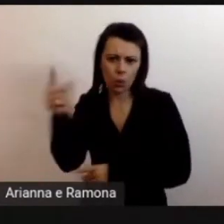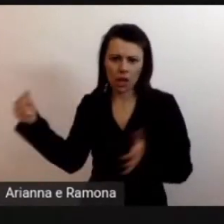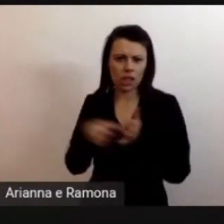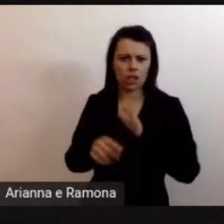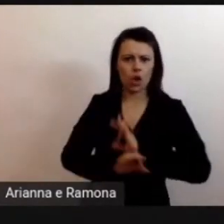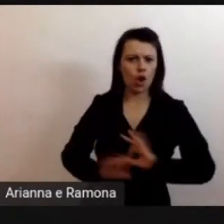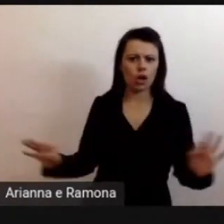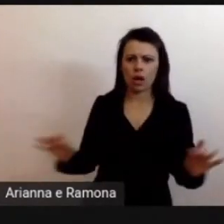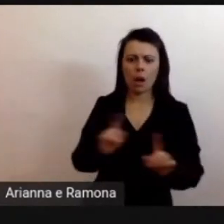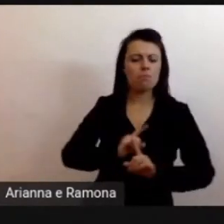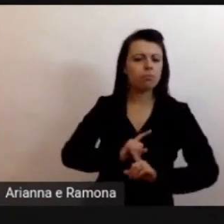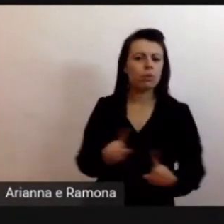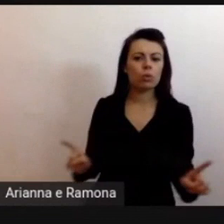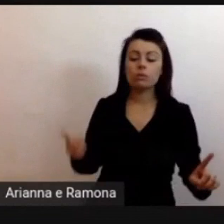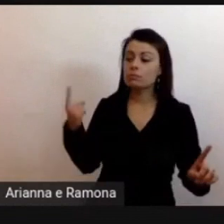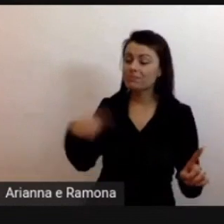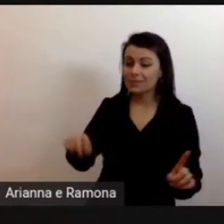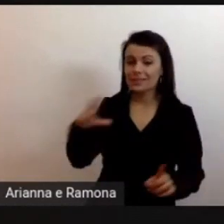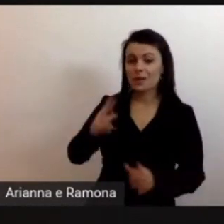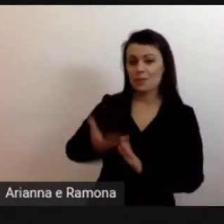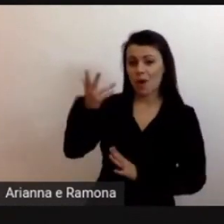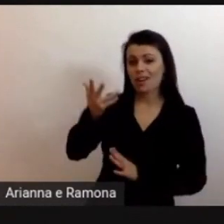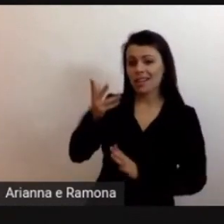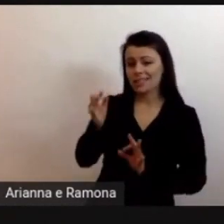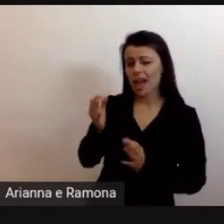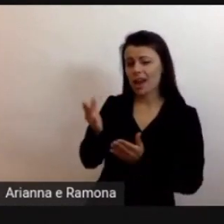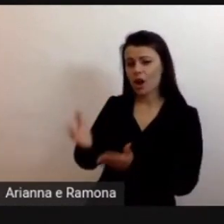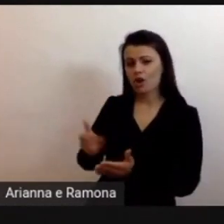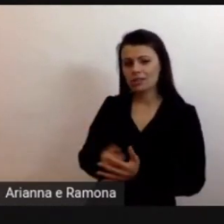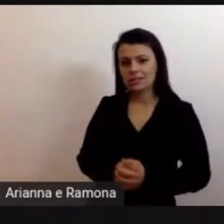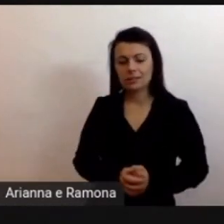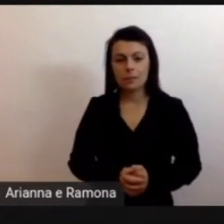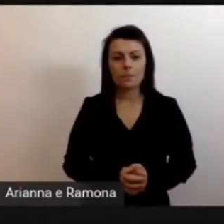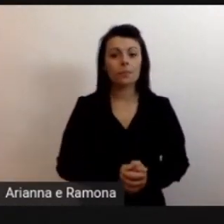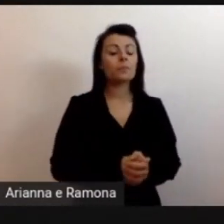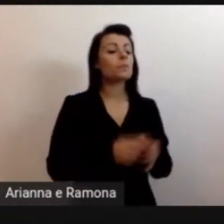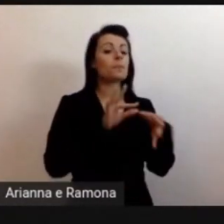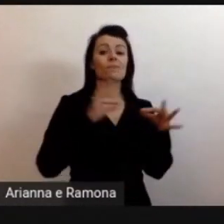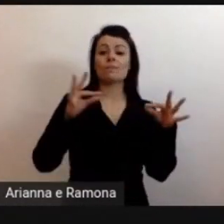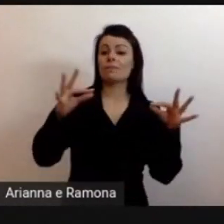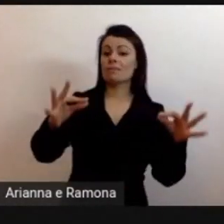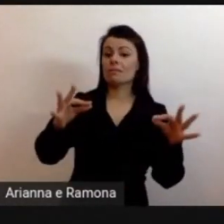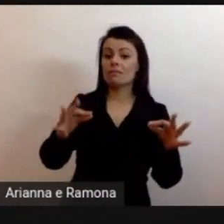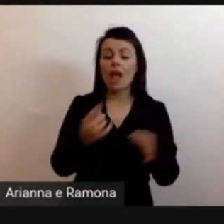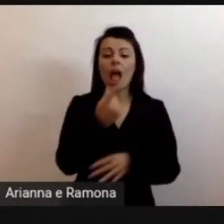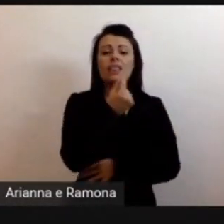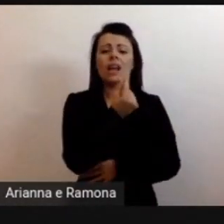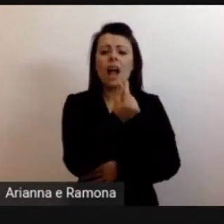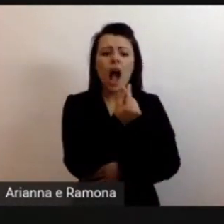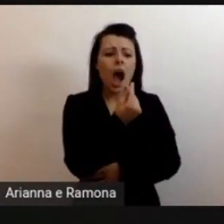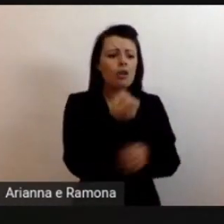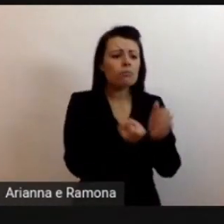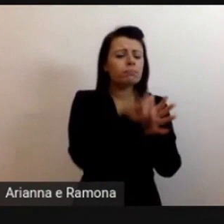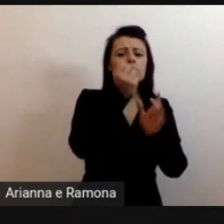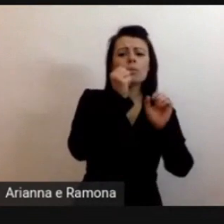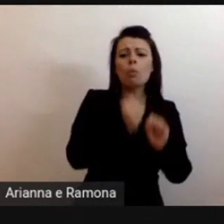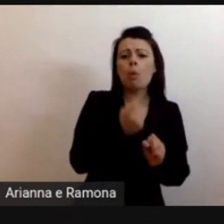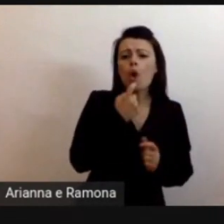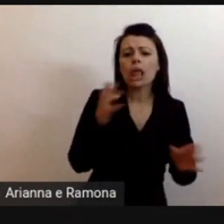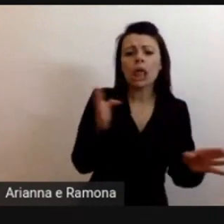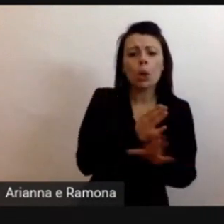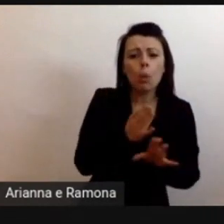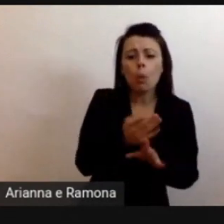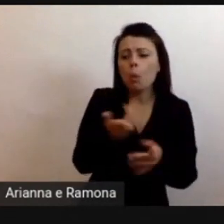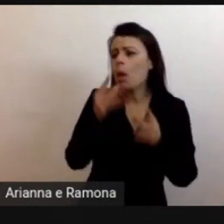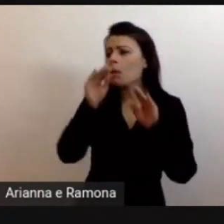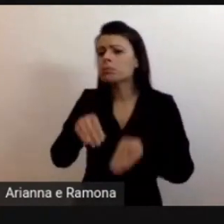la luce il denaro può essere fatto da chiunque in qualsiasi modulo praticando le attività